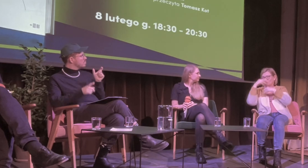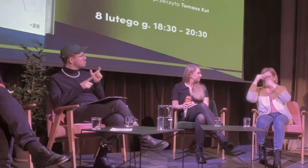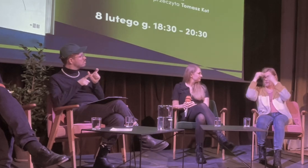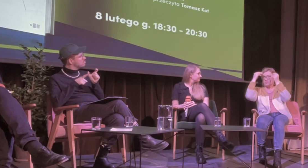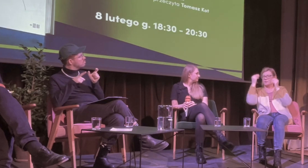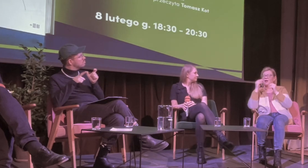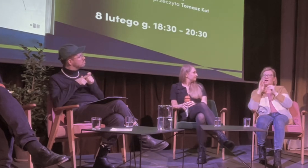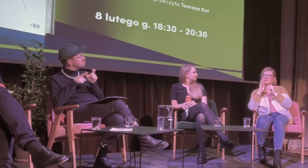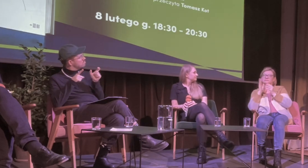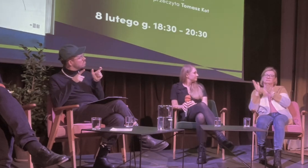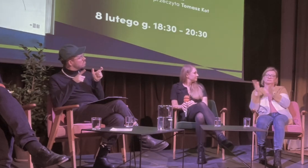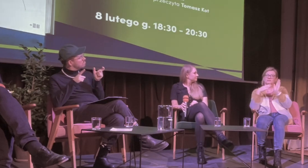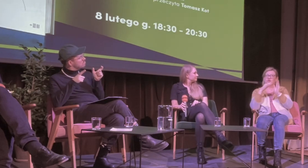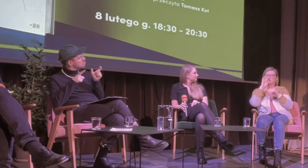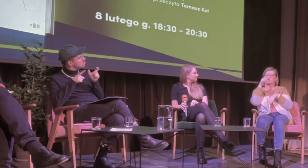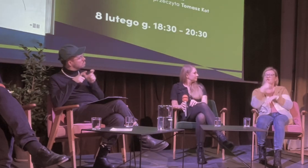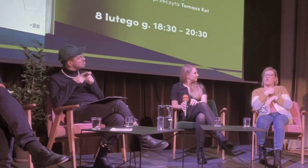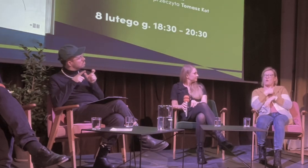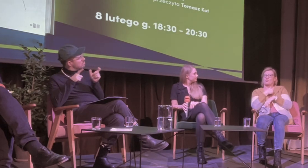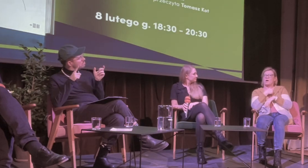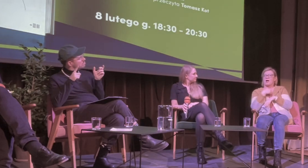Zgadzam się po tym ze wszystkim, co było właśnie powiedziane.